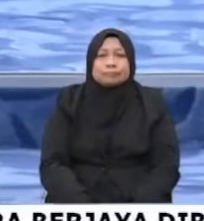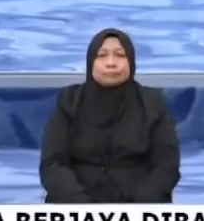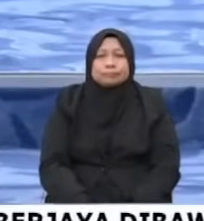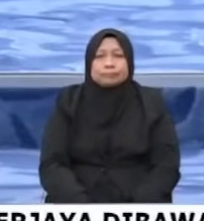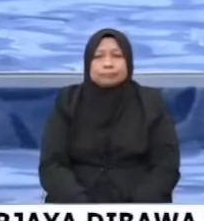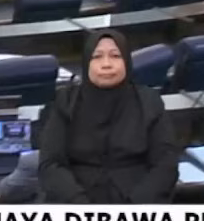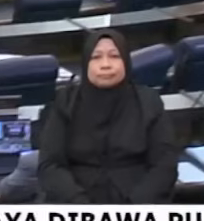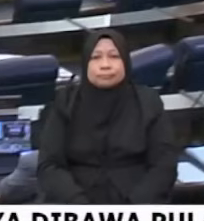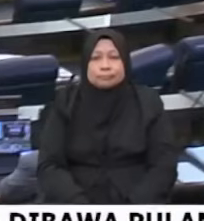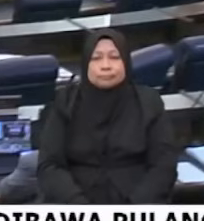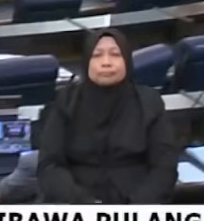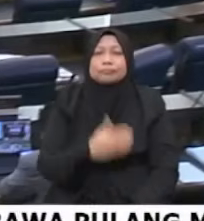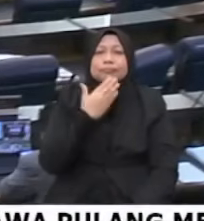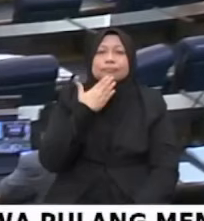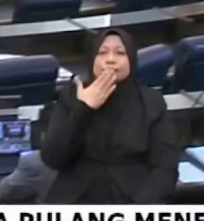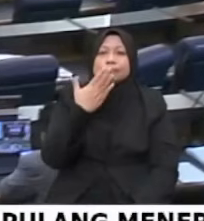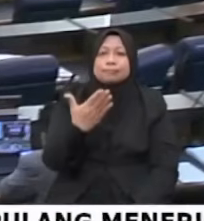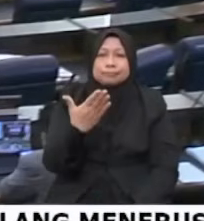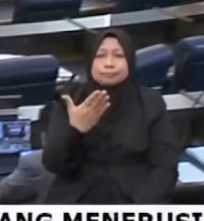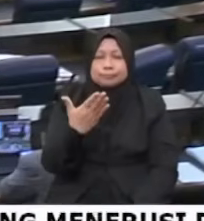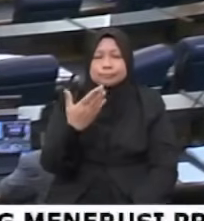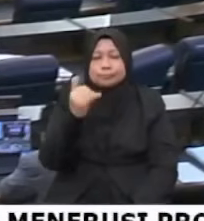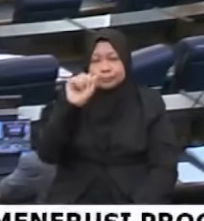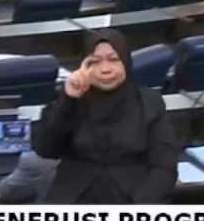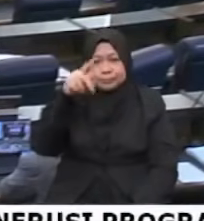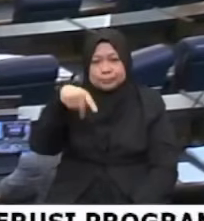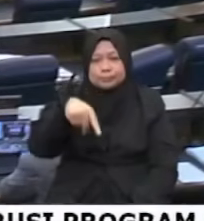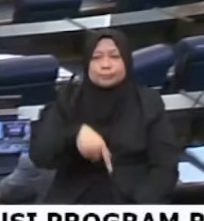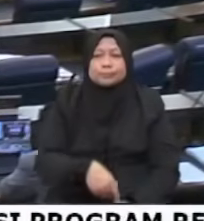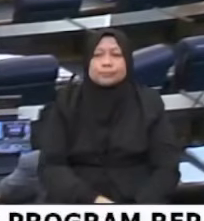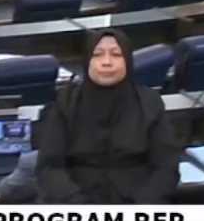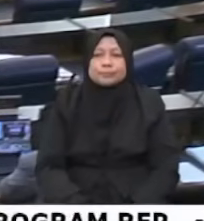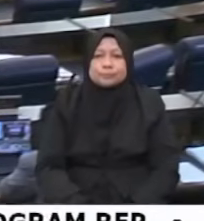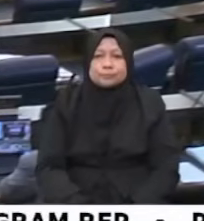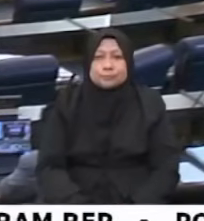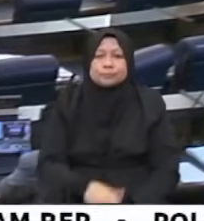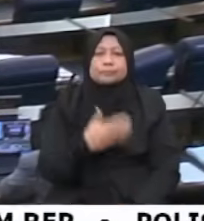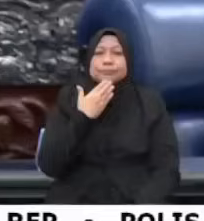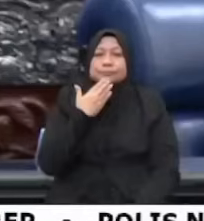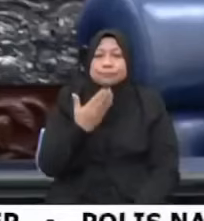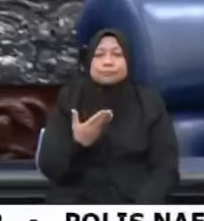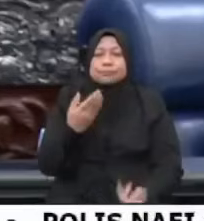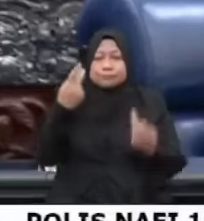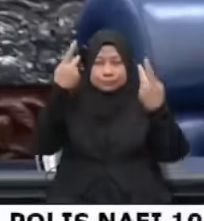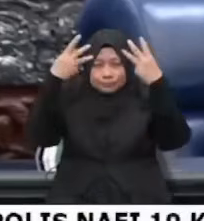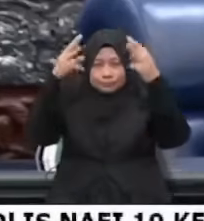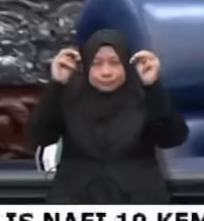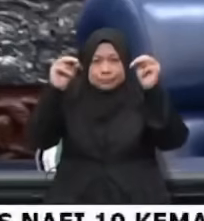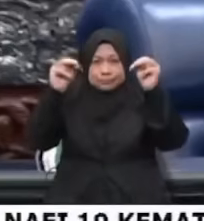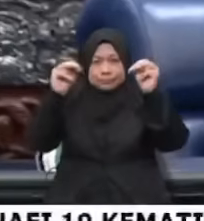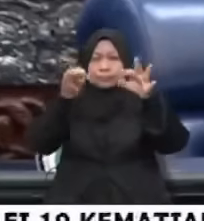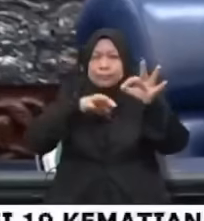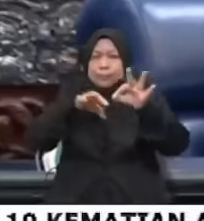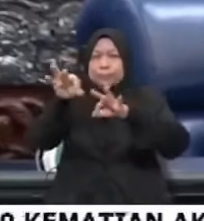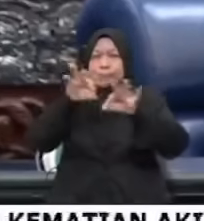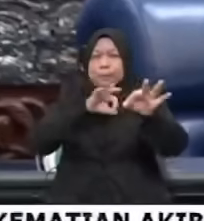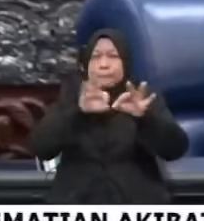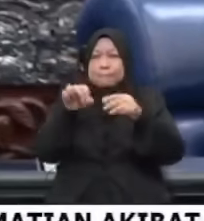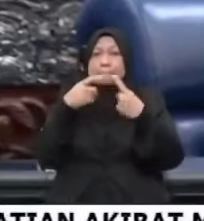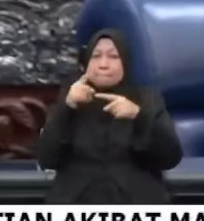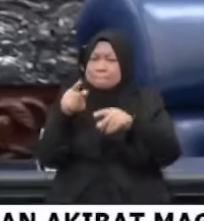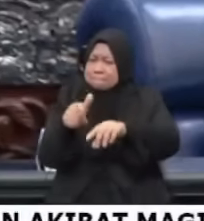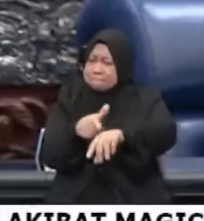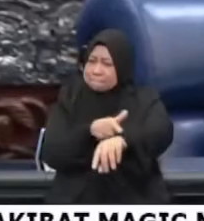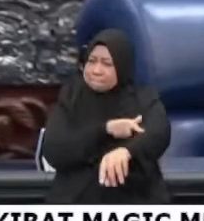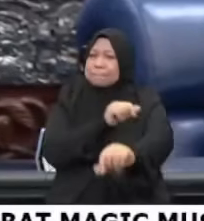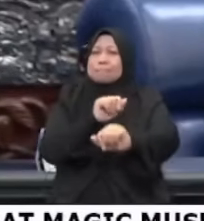kasihuk terima kasih Tan Sri yang dipertua Terima kasih yangat berhormat per menteri kena berikan jawan jawapan yang